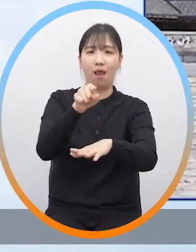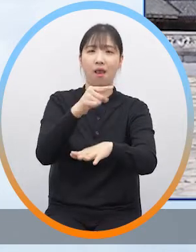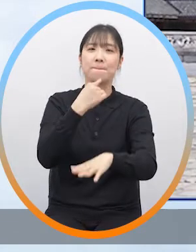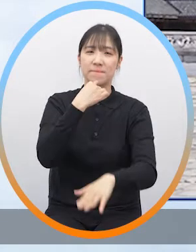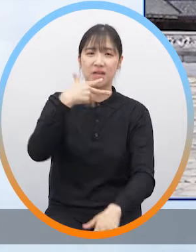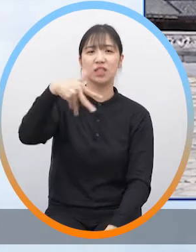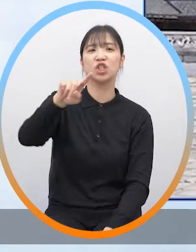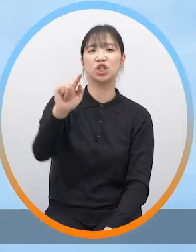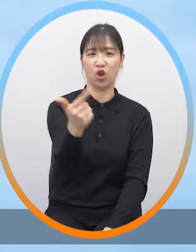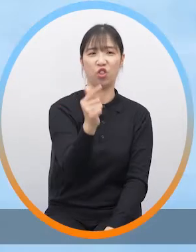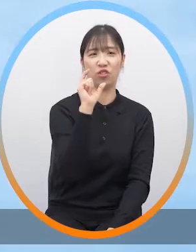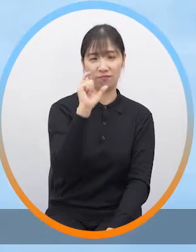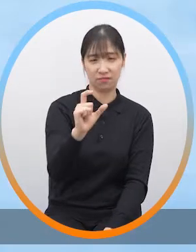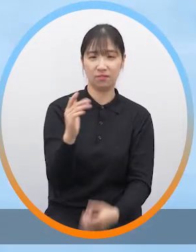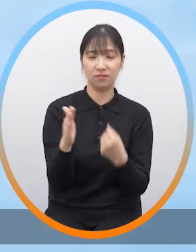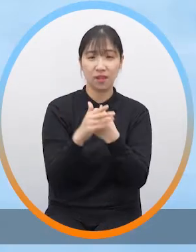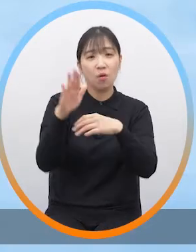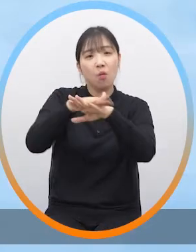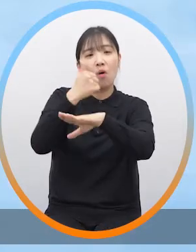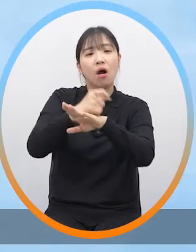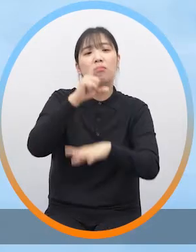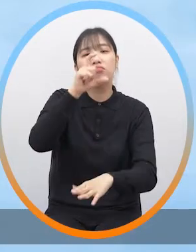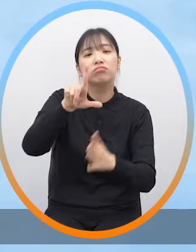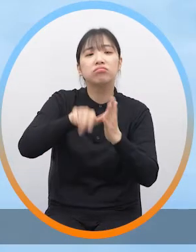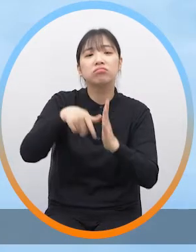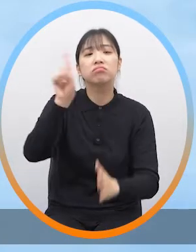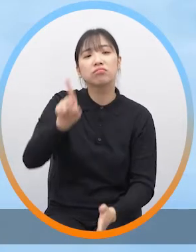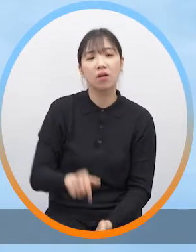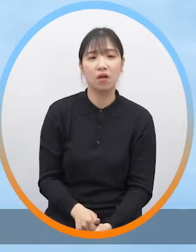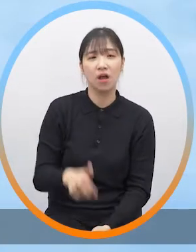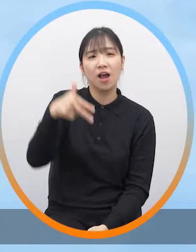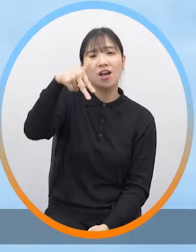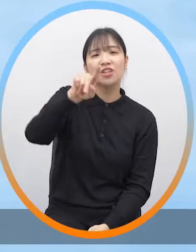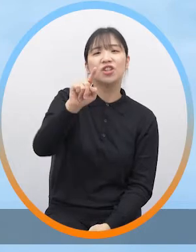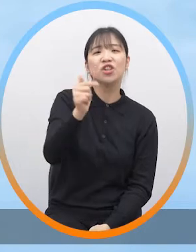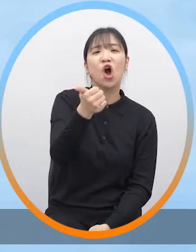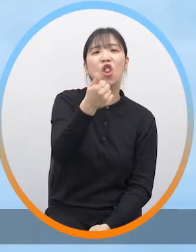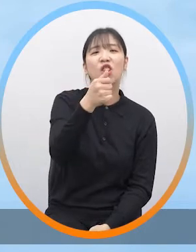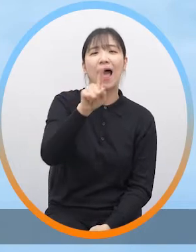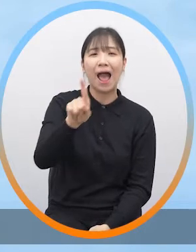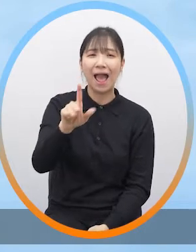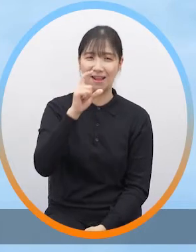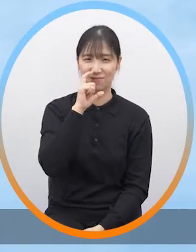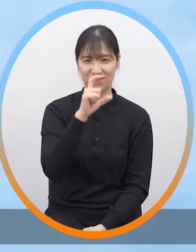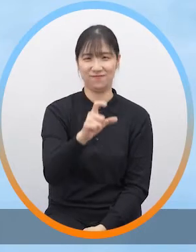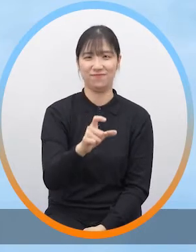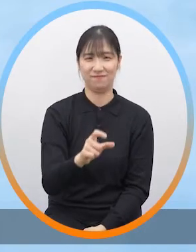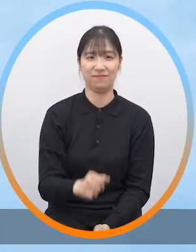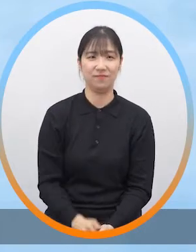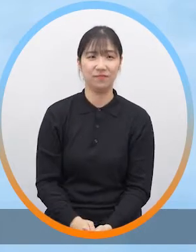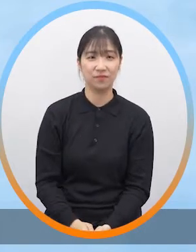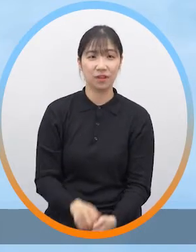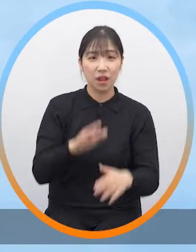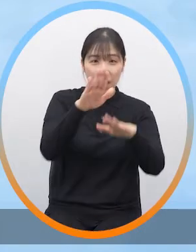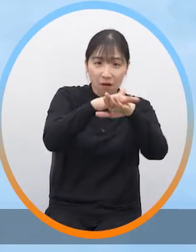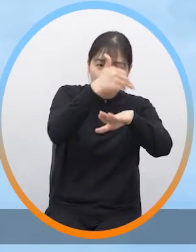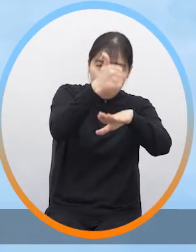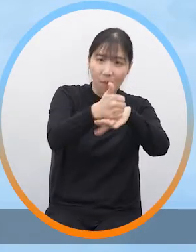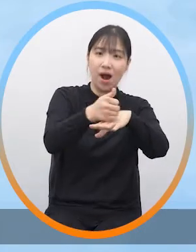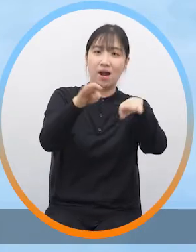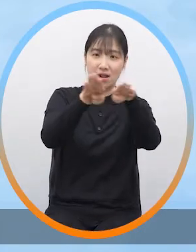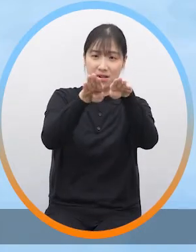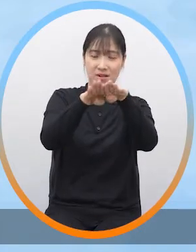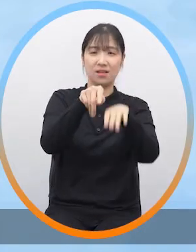전자가 붙습니다. 그래서 우리가 국왕을 부를 때 뭐라고 부르죠? 전하라고 하는 이유가 바로 그겁니다. 그러니까 국왕과 국왕급,